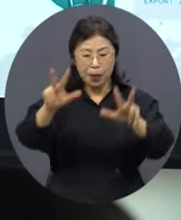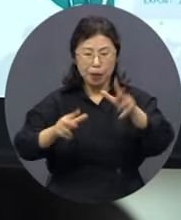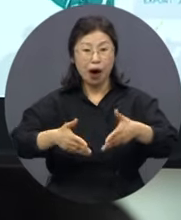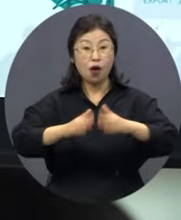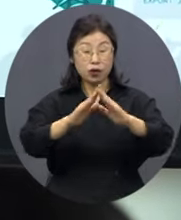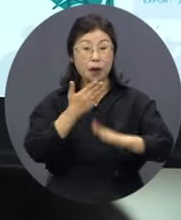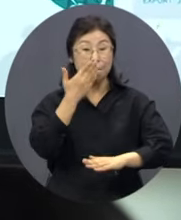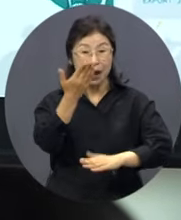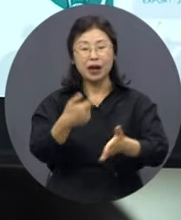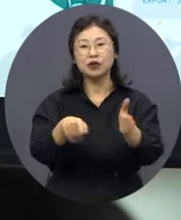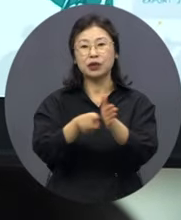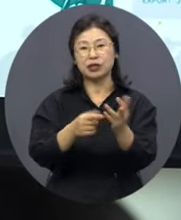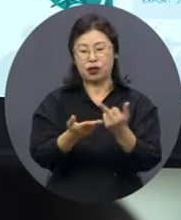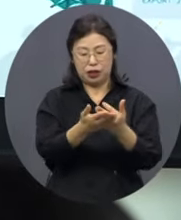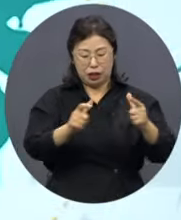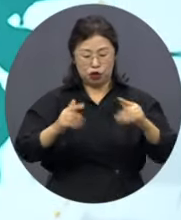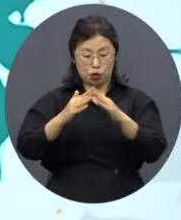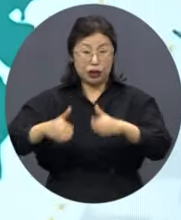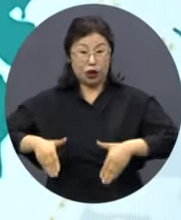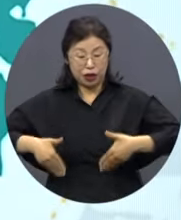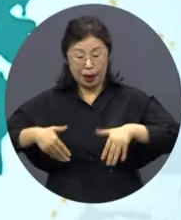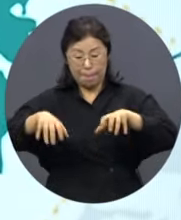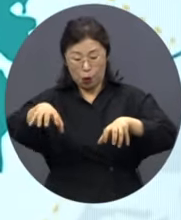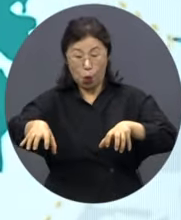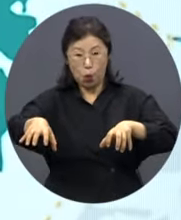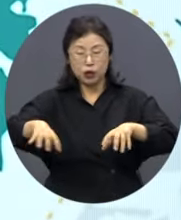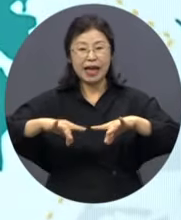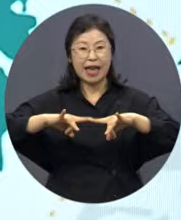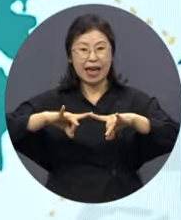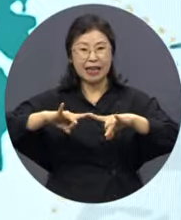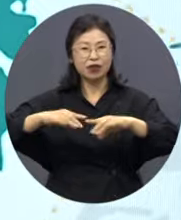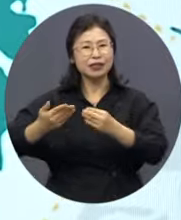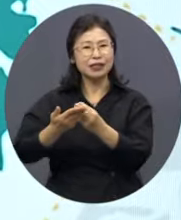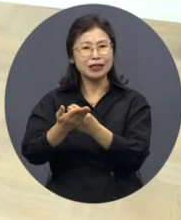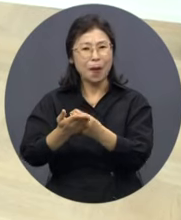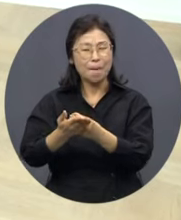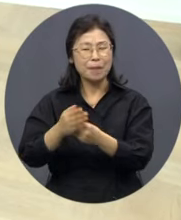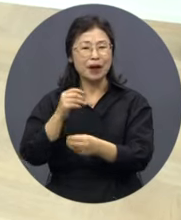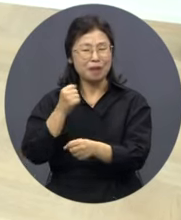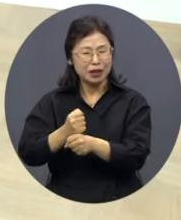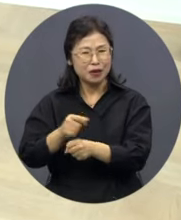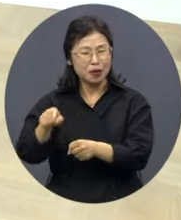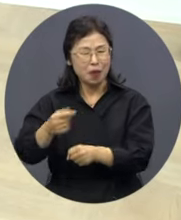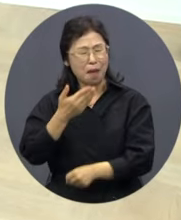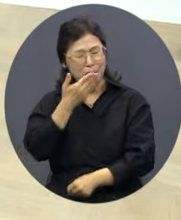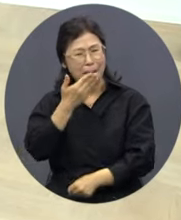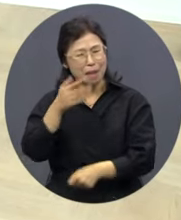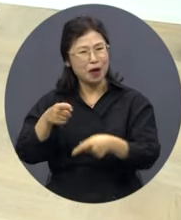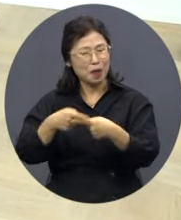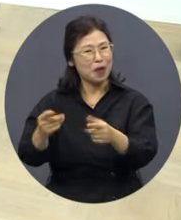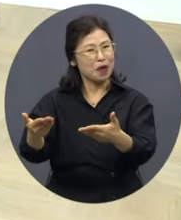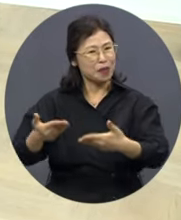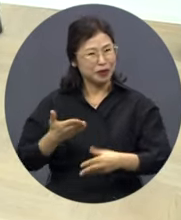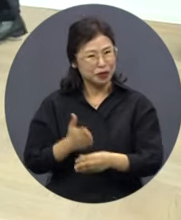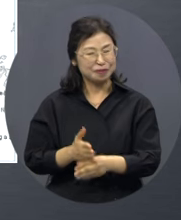건설할 수 있는 제주와 전남 해역에 에너지 섬을 만들면 가능성이 있다고